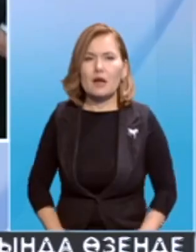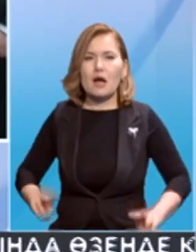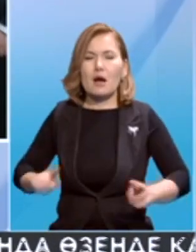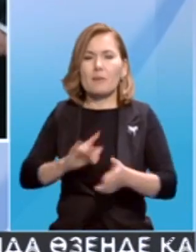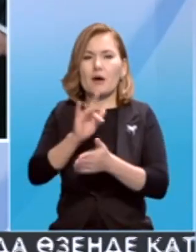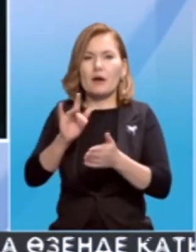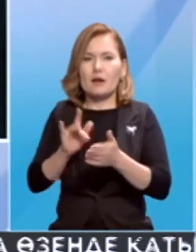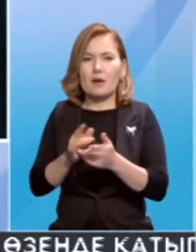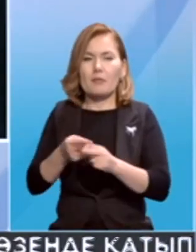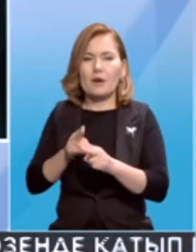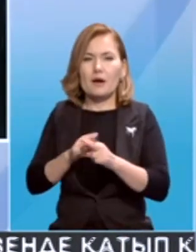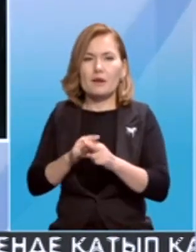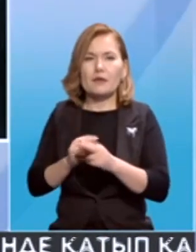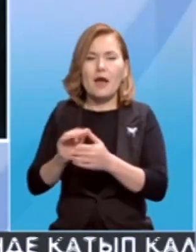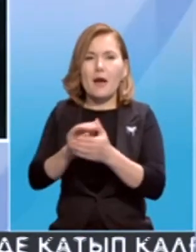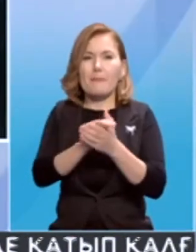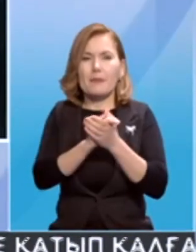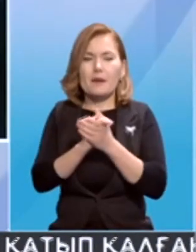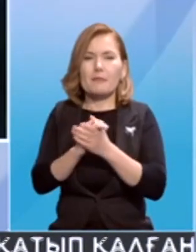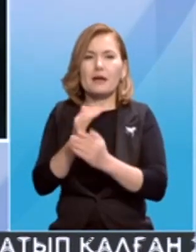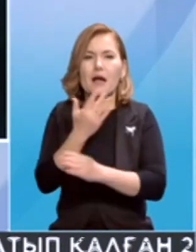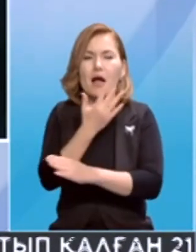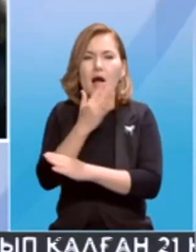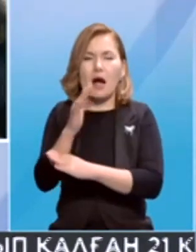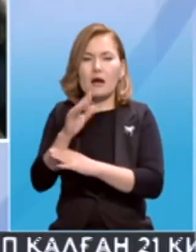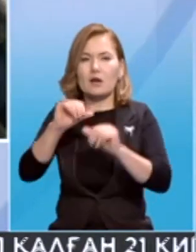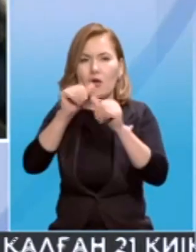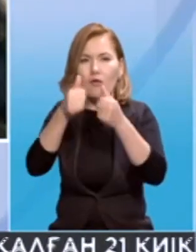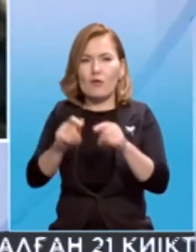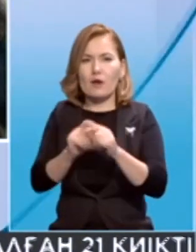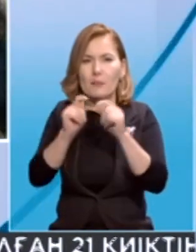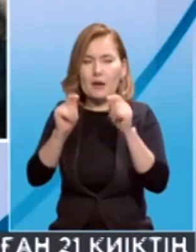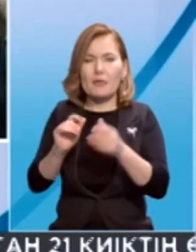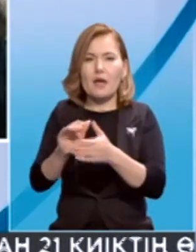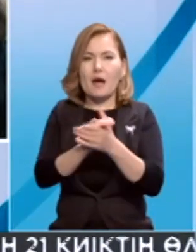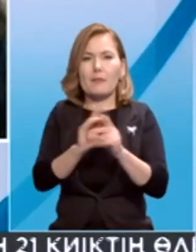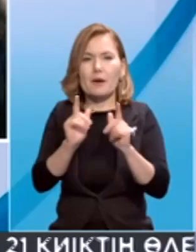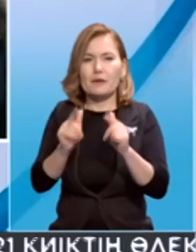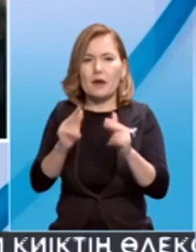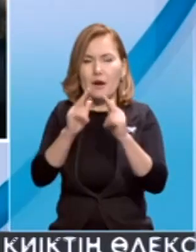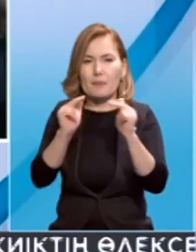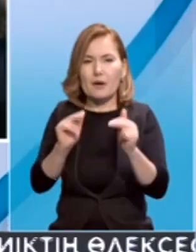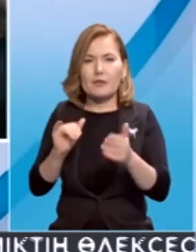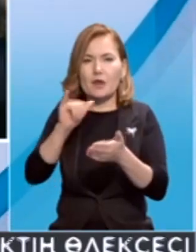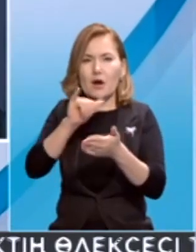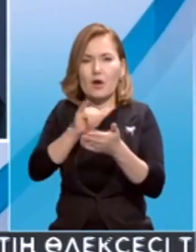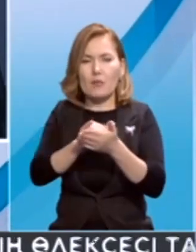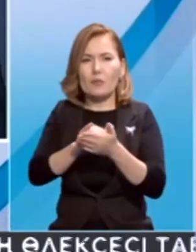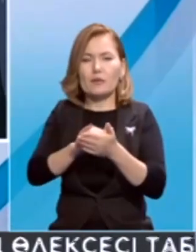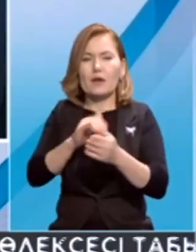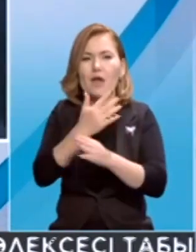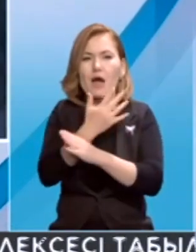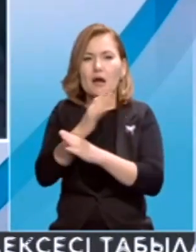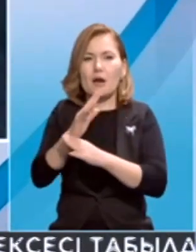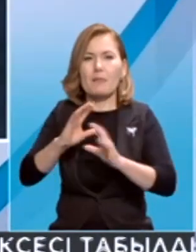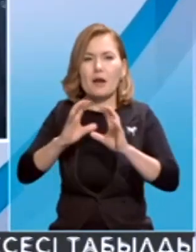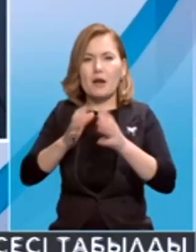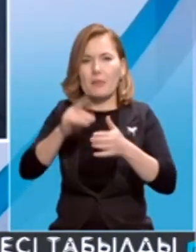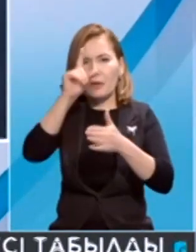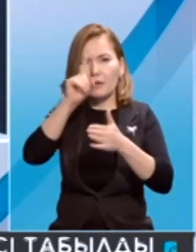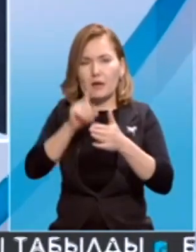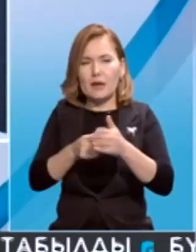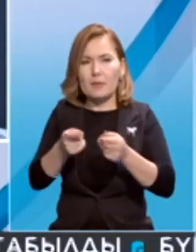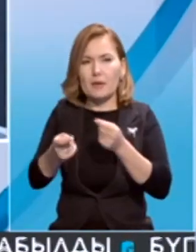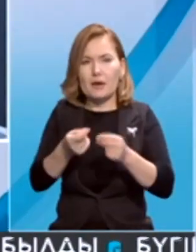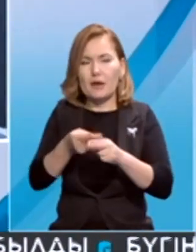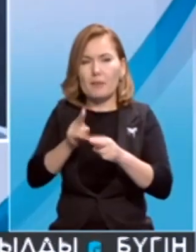Астанада бейбітшілік ағашы инсталляциясы көпшілікке таныстырылды. Бейбітшілік және келісім сарайына орнатылған өнер туындысына әлемдік және дәстүрлі діндер